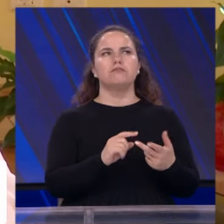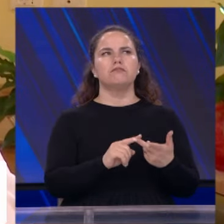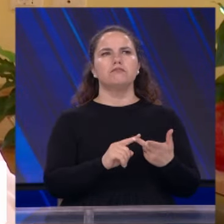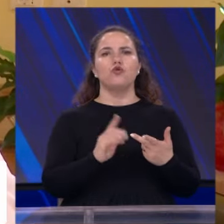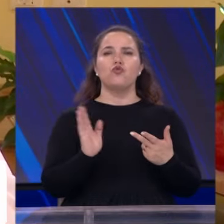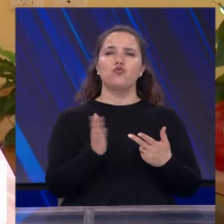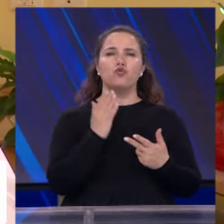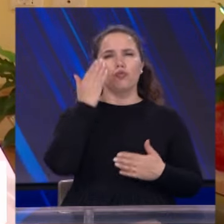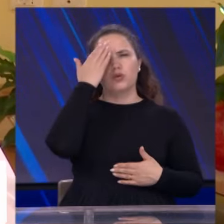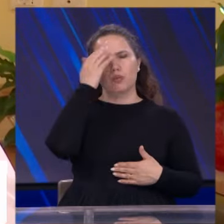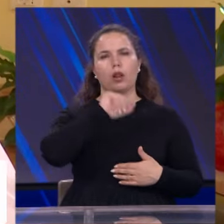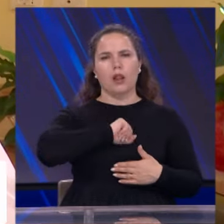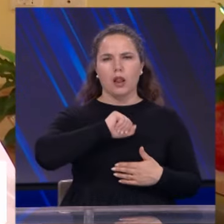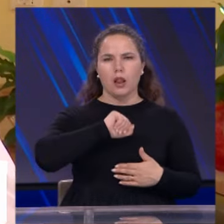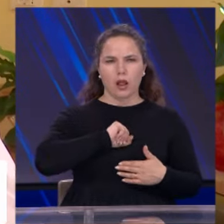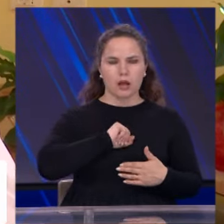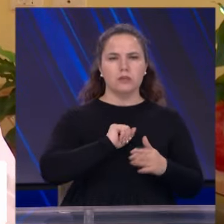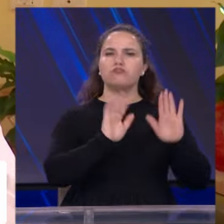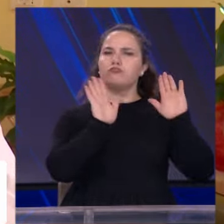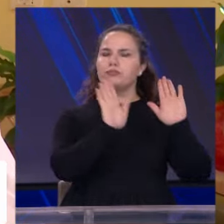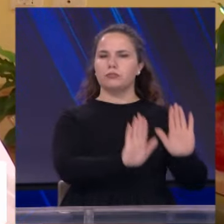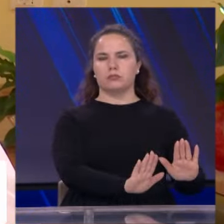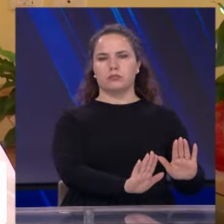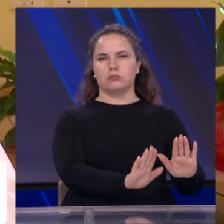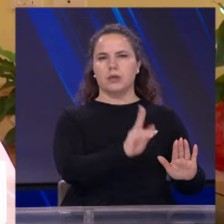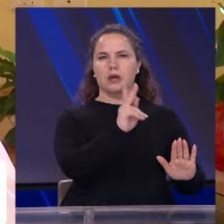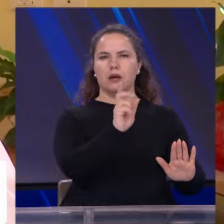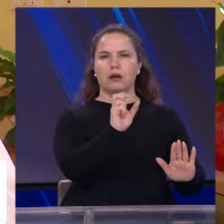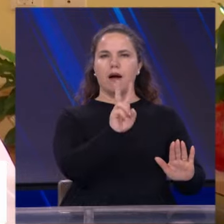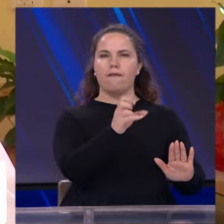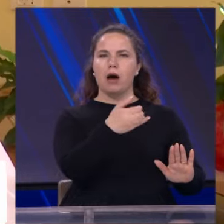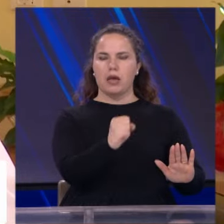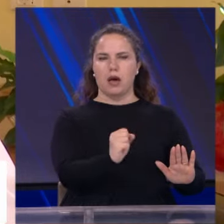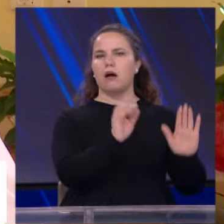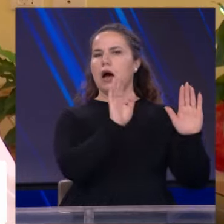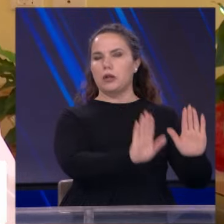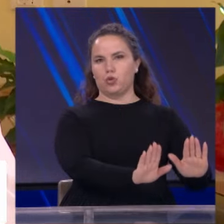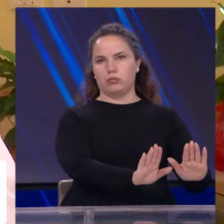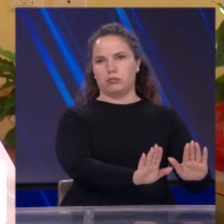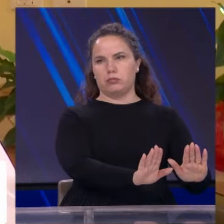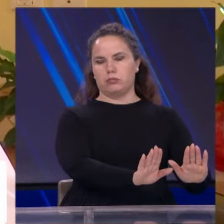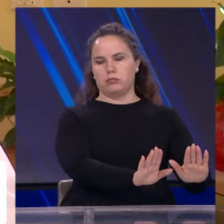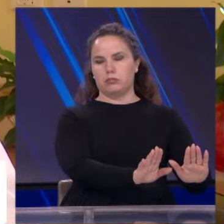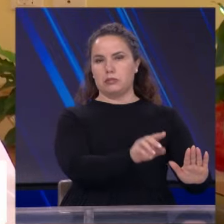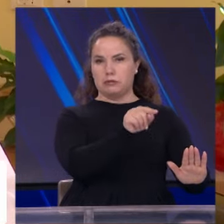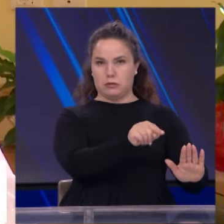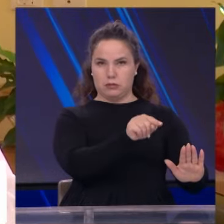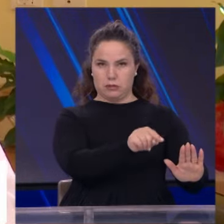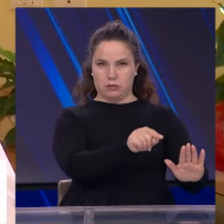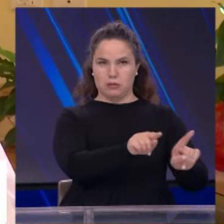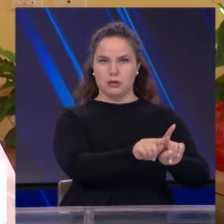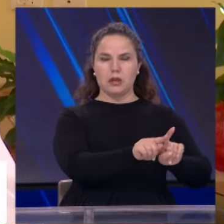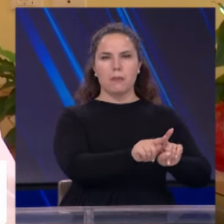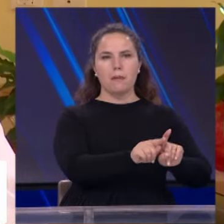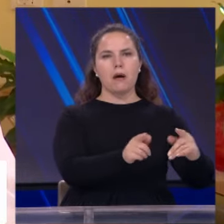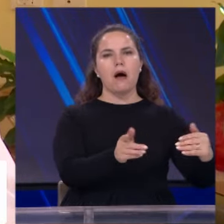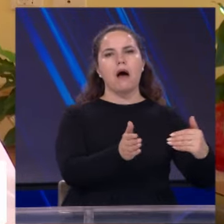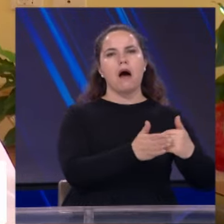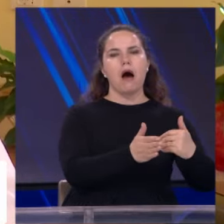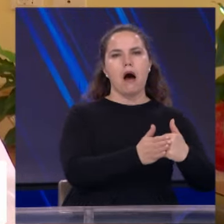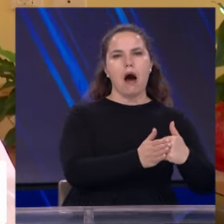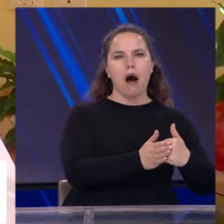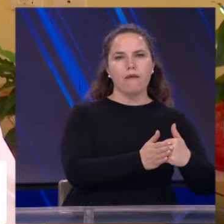tuberkular, do jenë të somur të cilët do shtrohen dhe do kenë afër në atë spital,